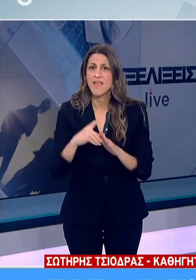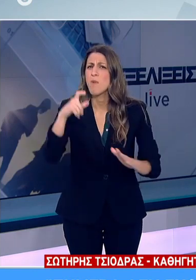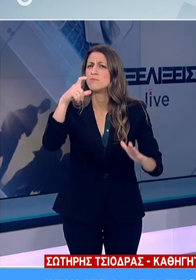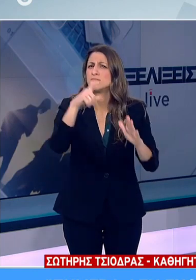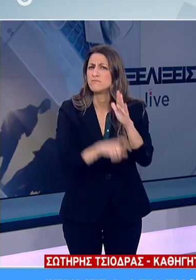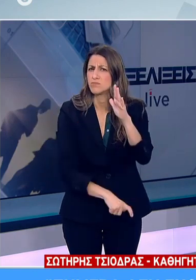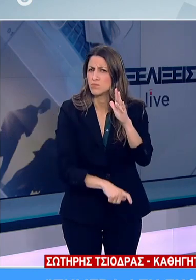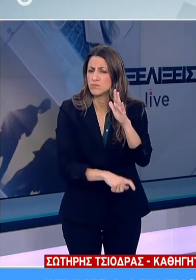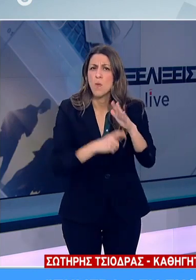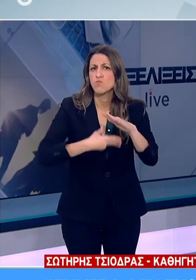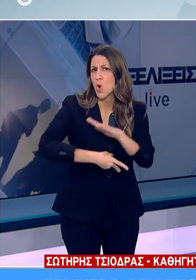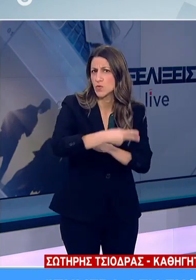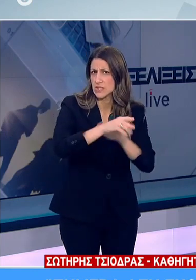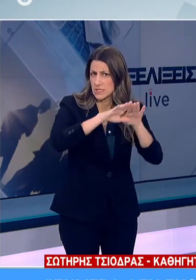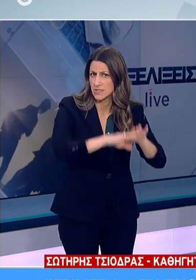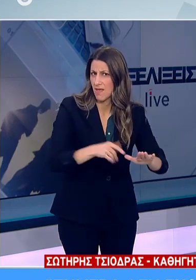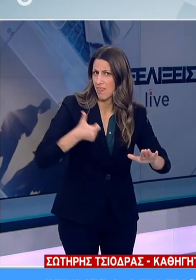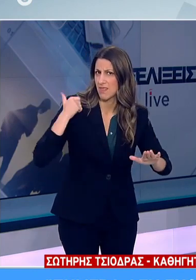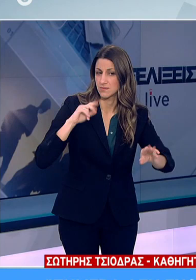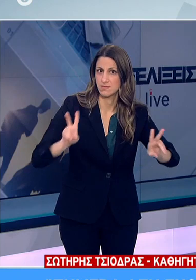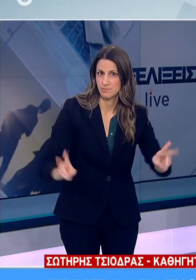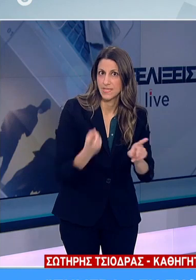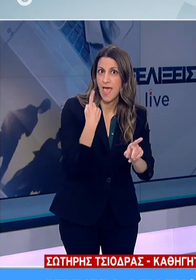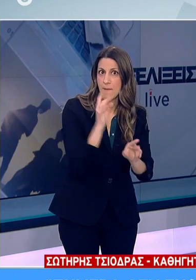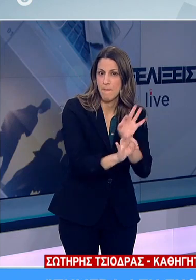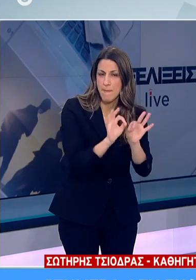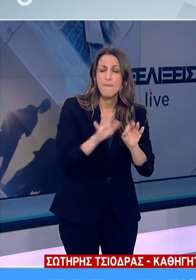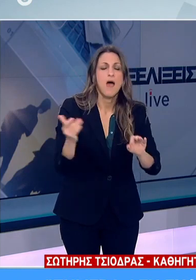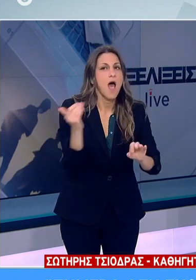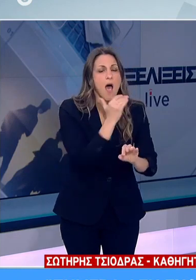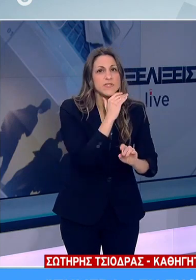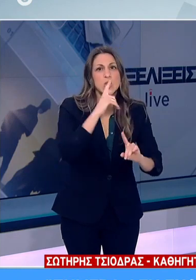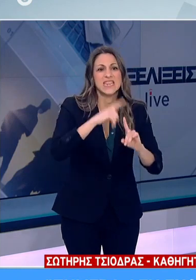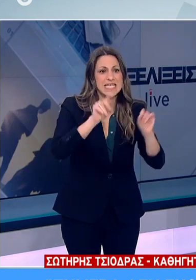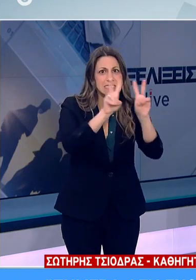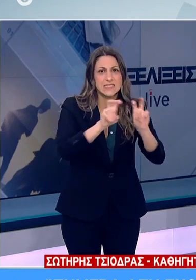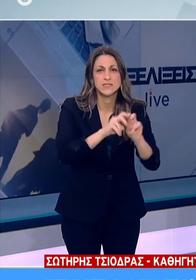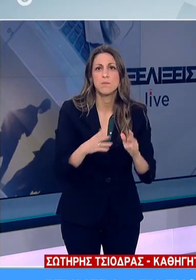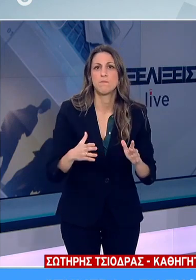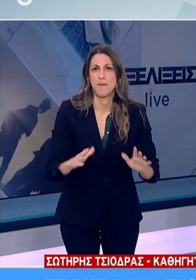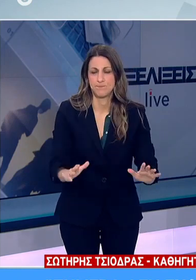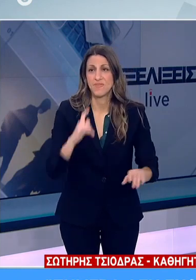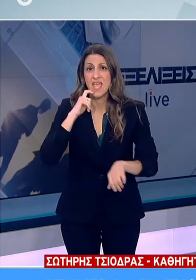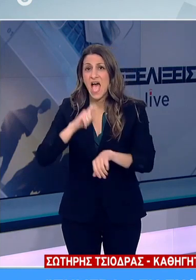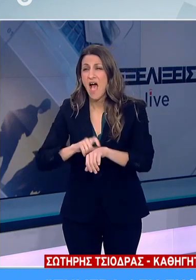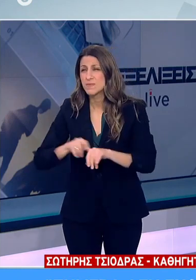οποία ακούσατε εχθές. Η έρευνα για την κατανόηση των μηχανισμών της λίμωξης από τον ιό